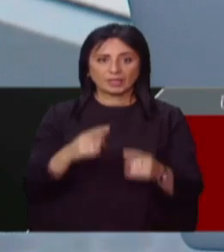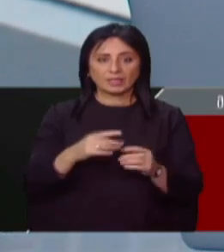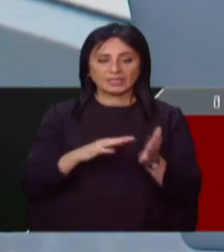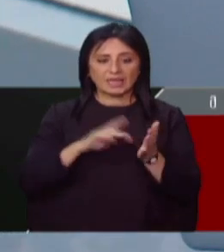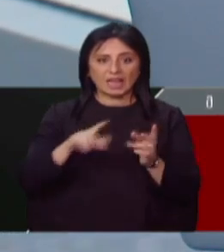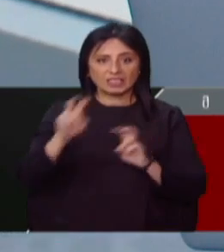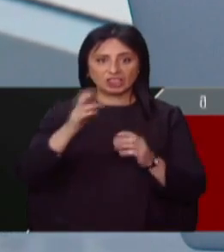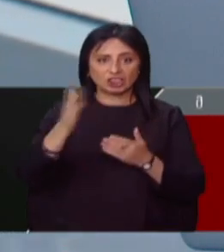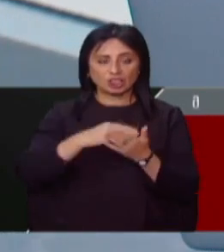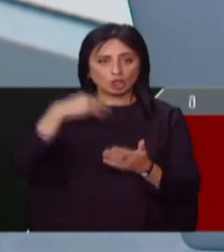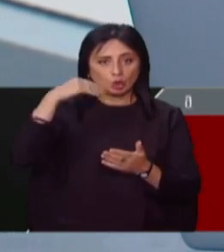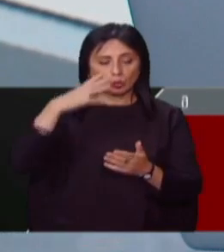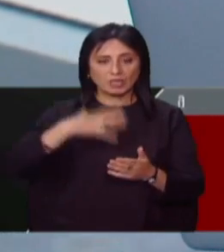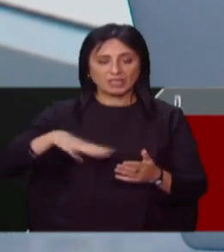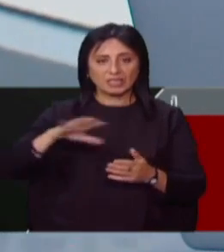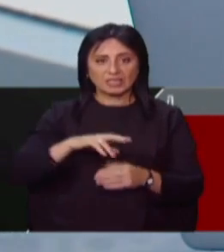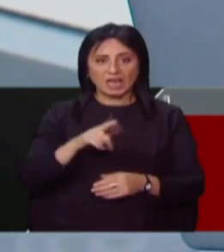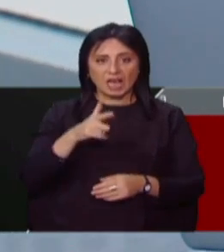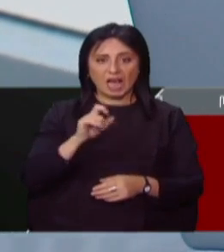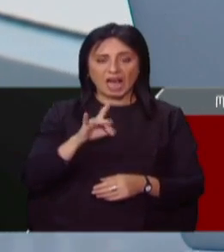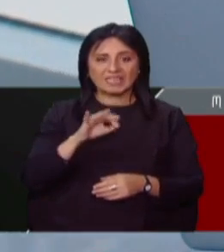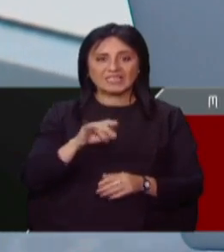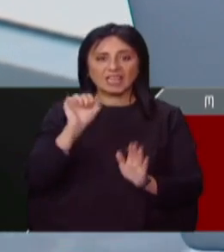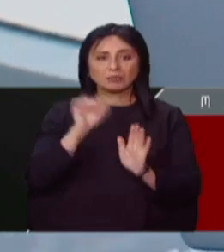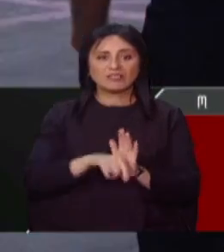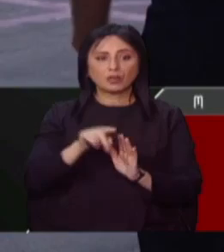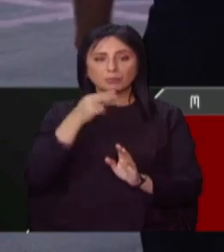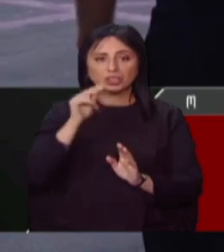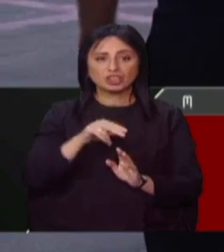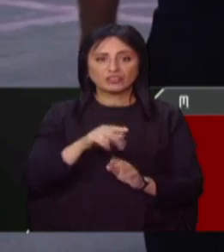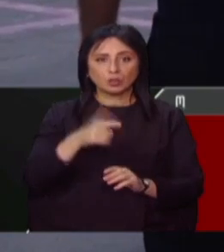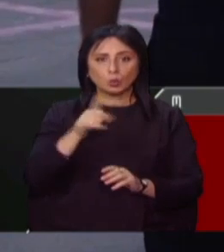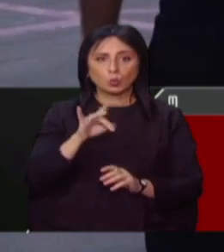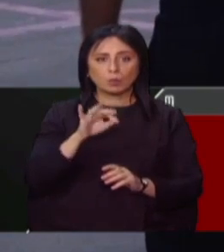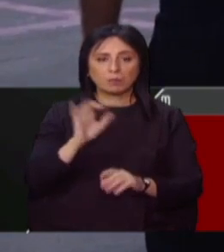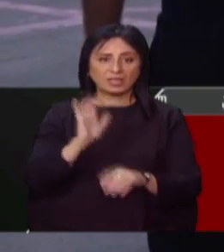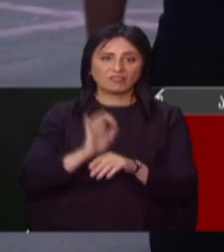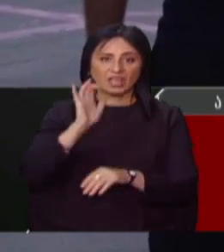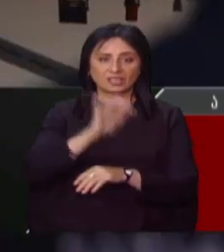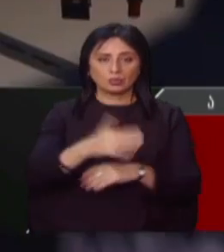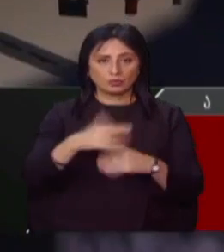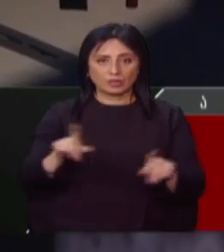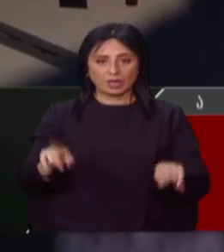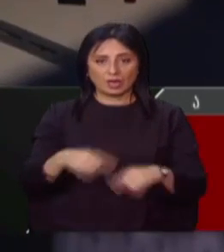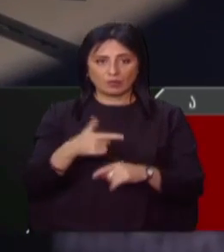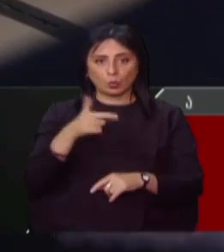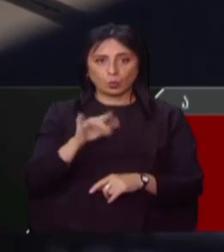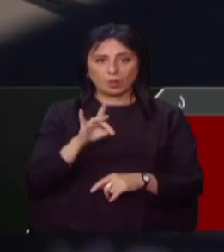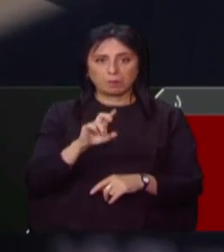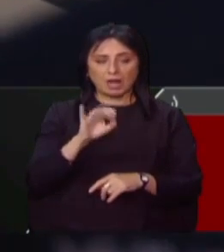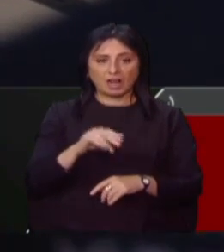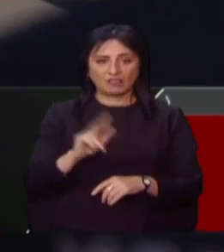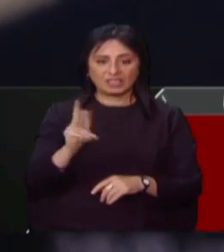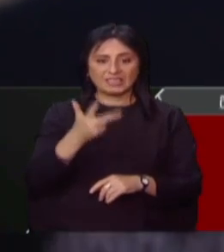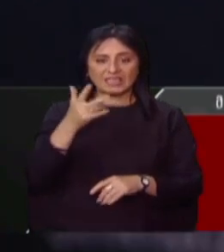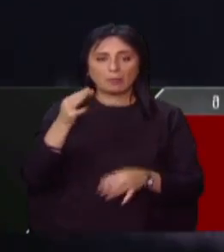ხაწლიანი ძებნის შემდეგ თურქეთიდან საქართველოში ბესიკ ხარძიანის მკვლელობაში მსჯავრდებული ფარიდ გურბანოვის ექსტრადირება განხორციელდა. გურბანოვი